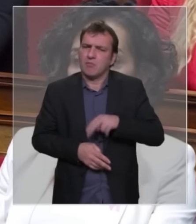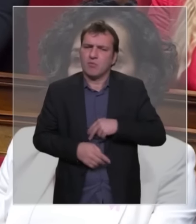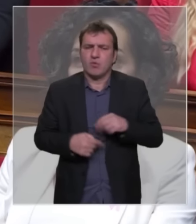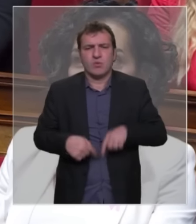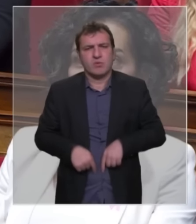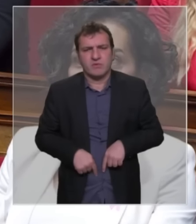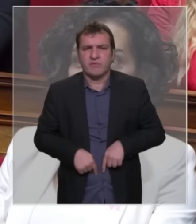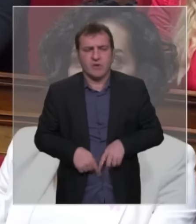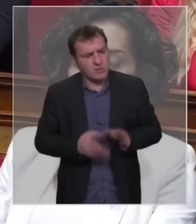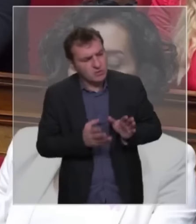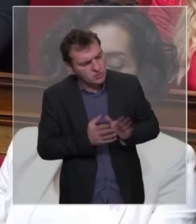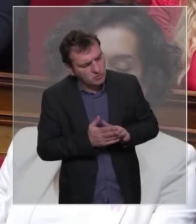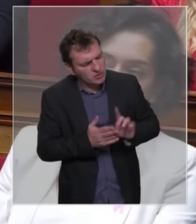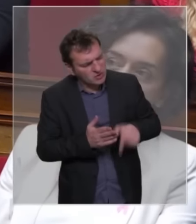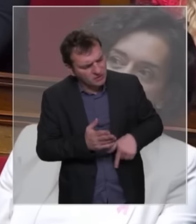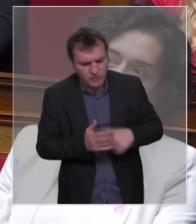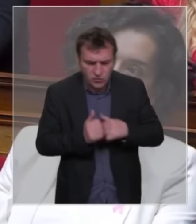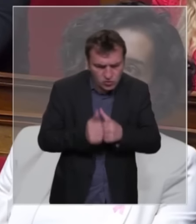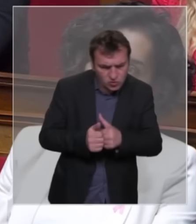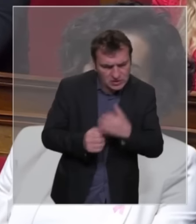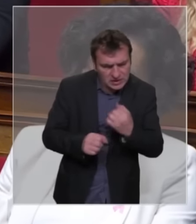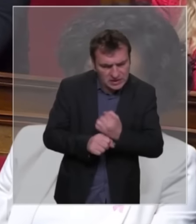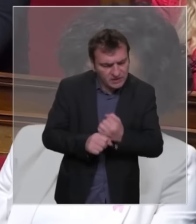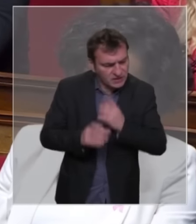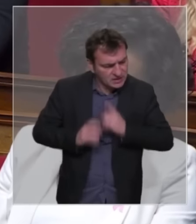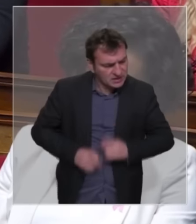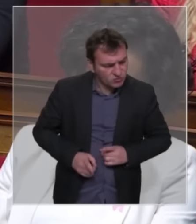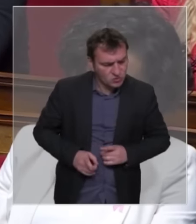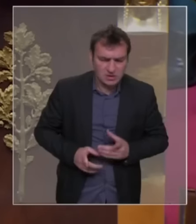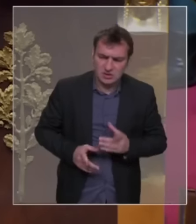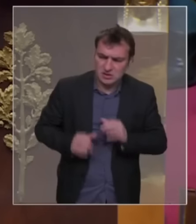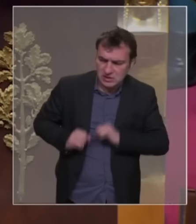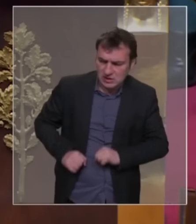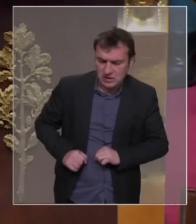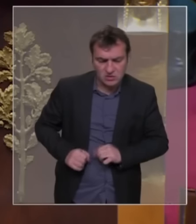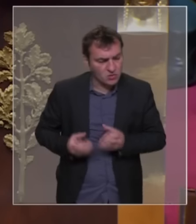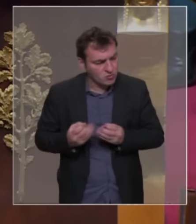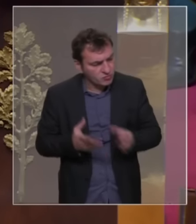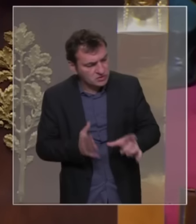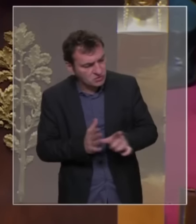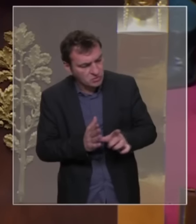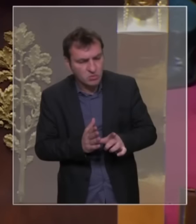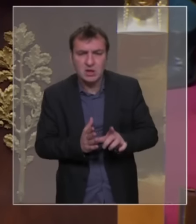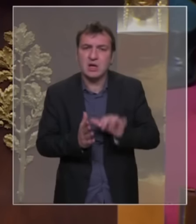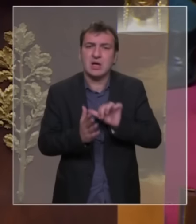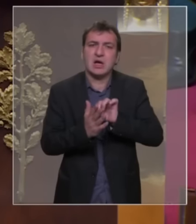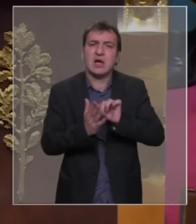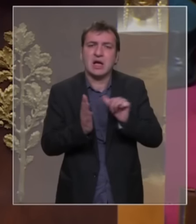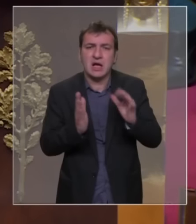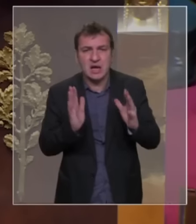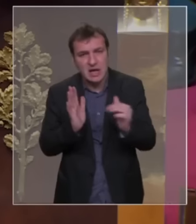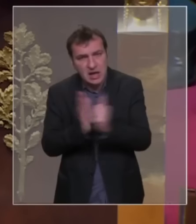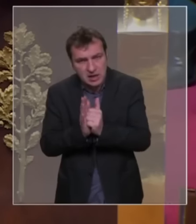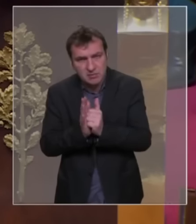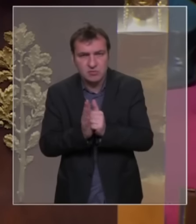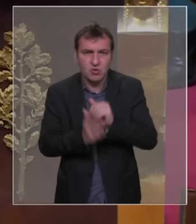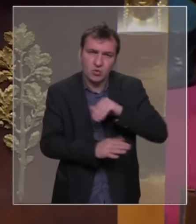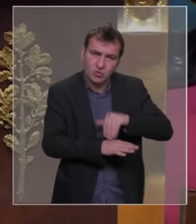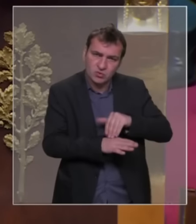sur le travail parlementaire. Proposition de loi, amendements, recommandations des commissions d'enquête